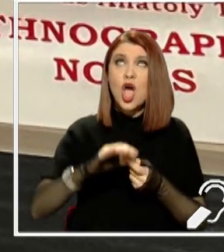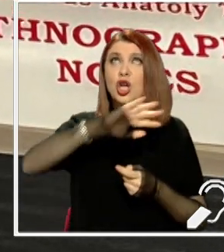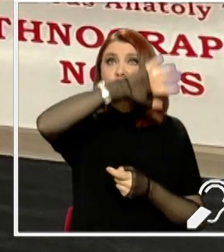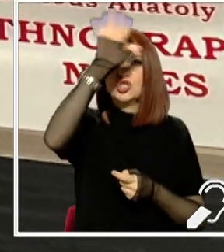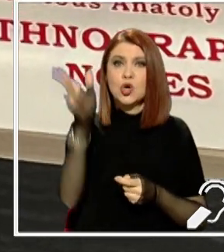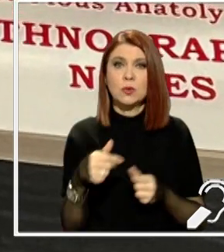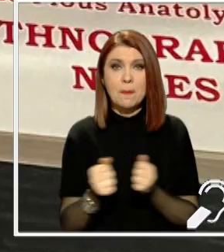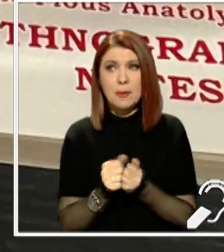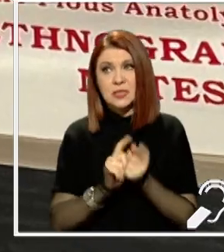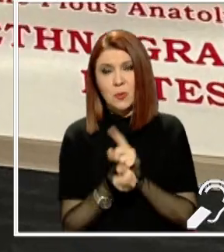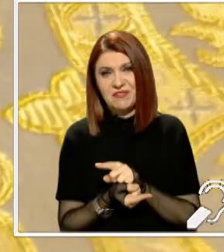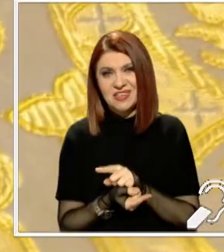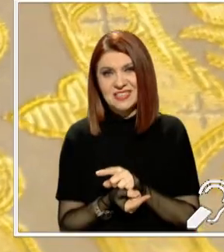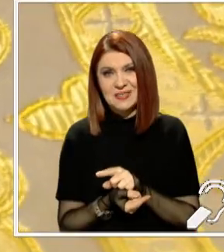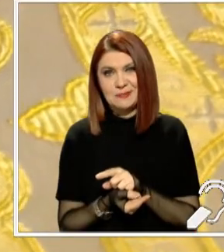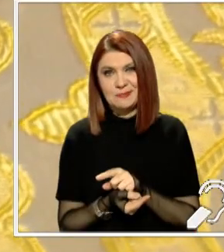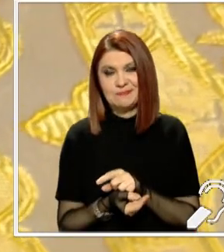pământ sau pământul de cer.